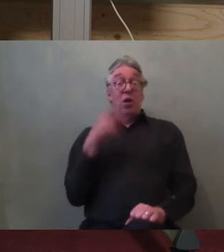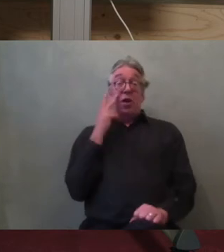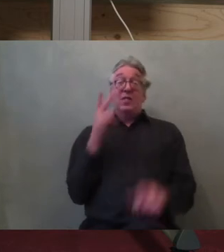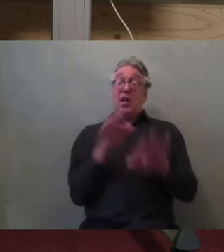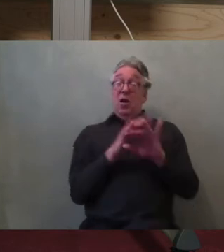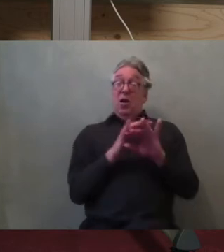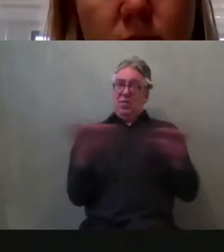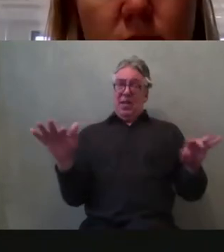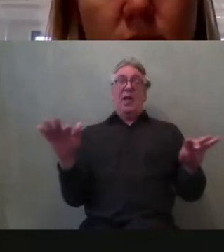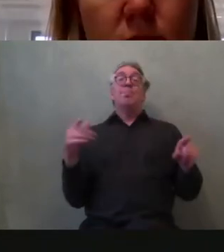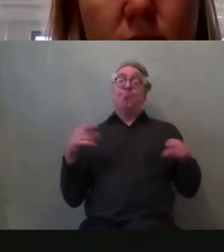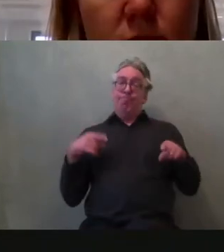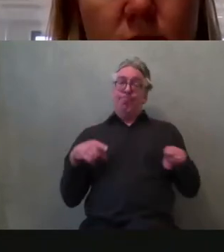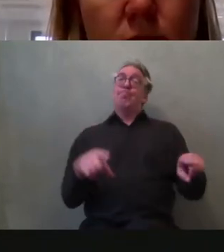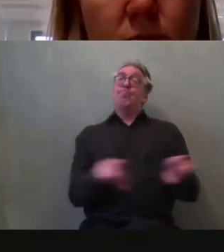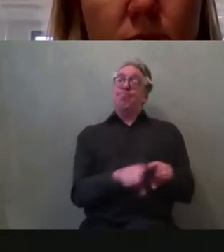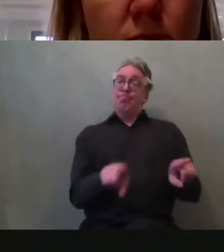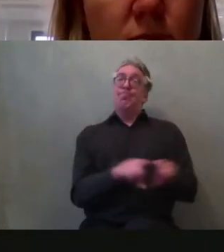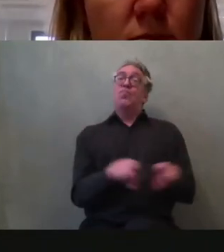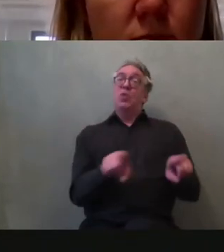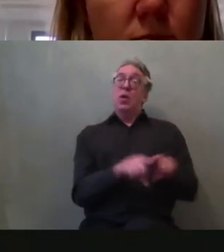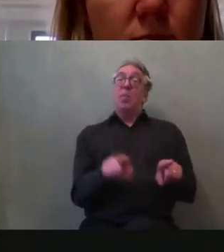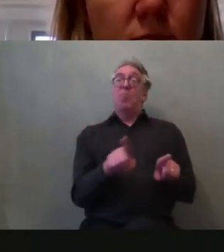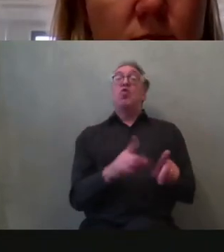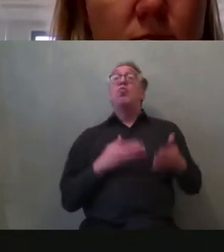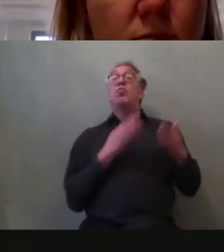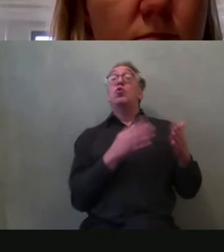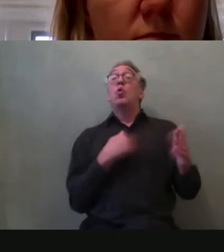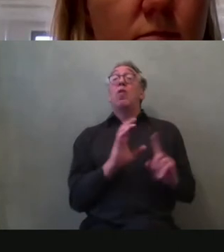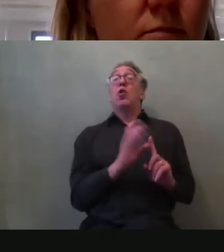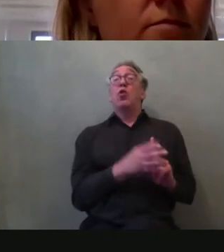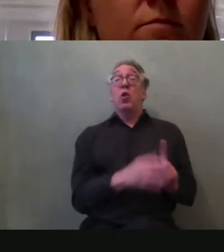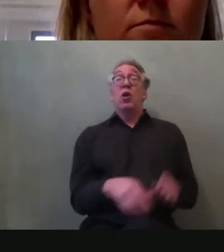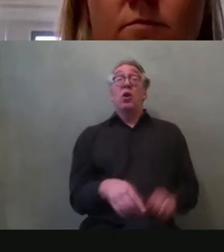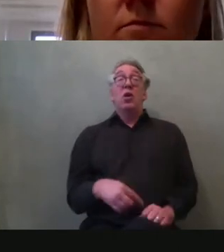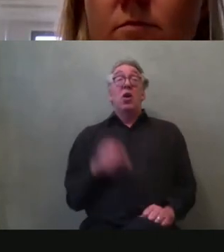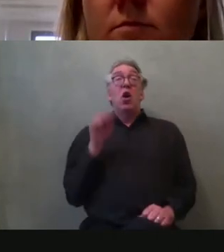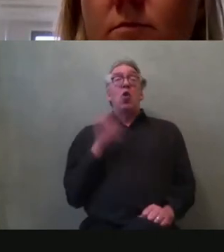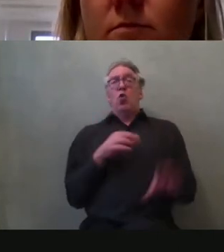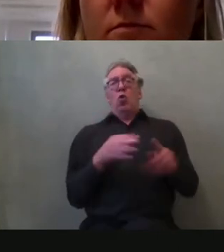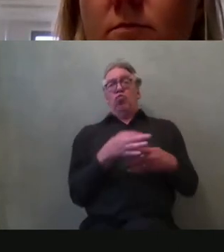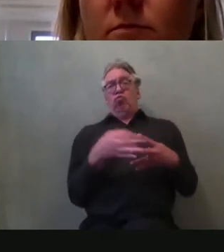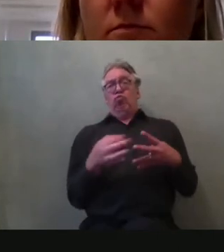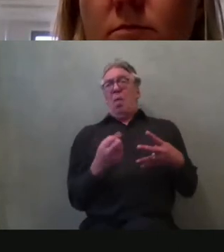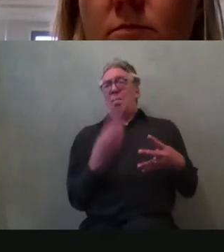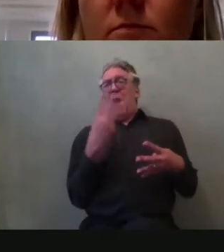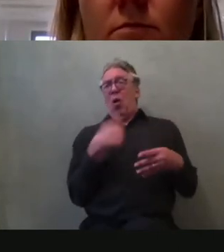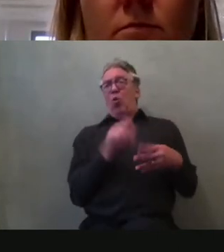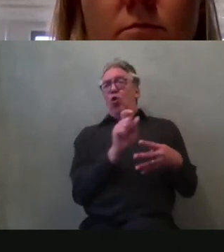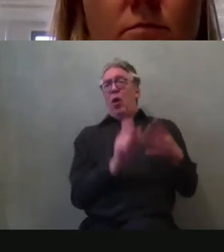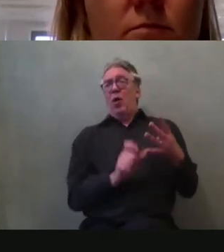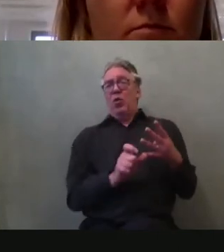met het bezoeken van cultuur. Dus ik benoem eigenlijk even alleen de elementen die onderscheidend